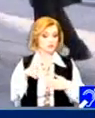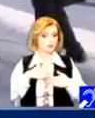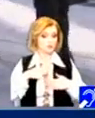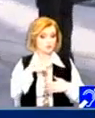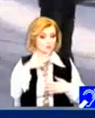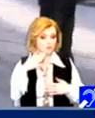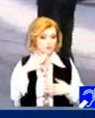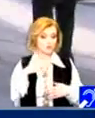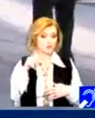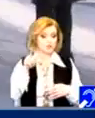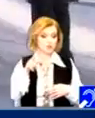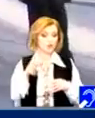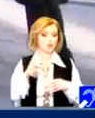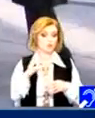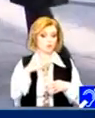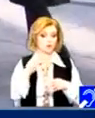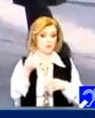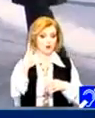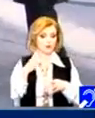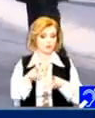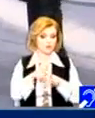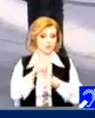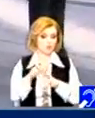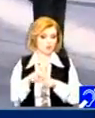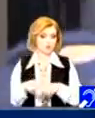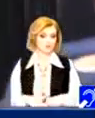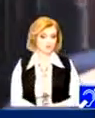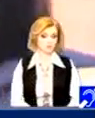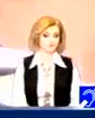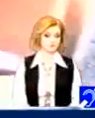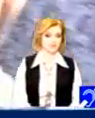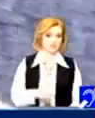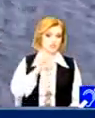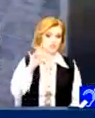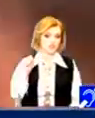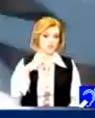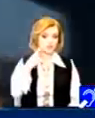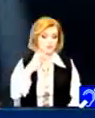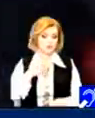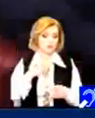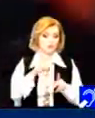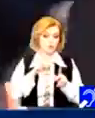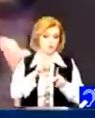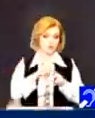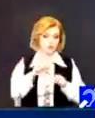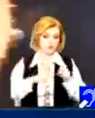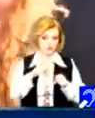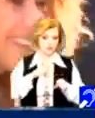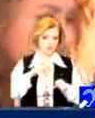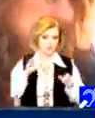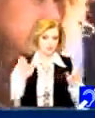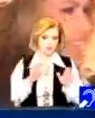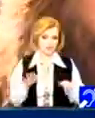que te sueño y que te quiero tanto con el mismo ritmo, melodía y texto, ¿no? Shakira a spus că La Bicicleta este un omagiu adus țării sale